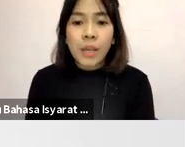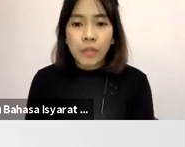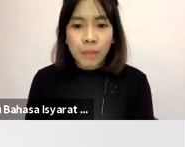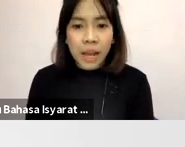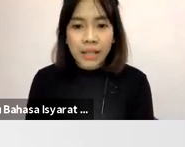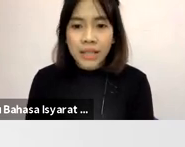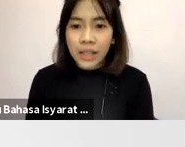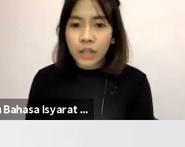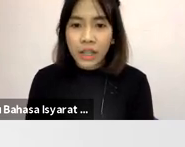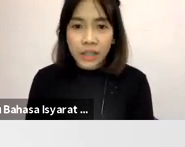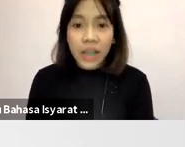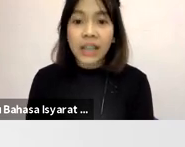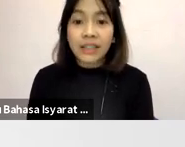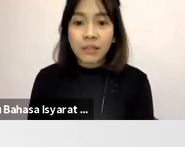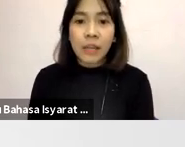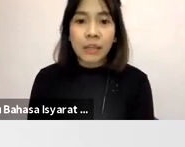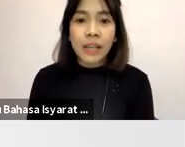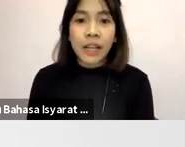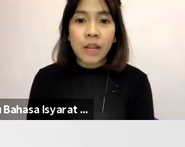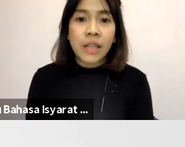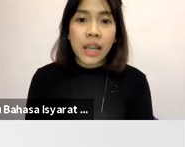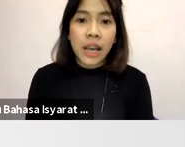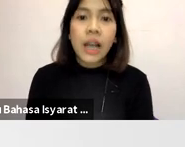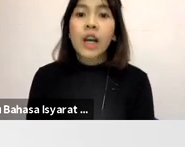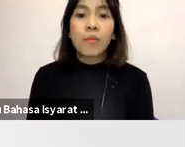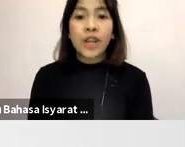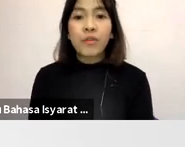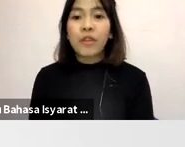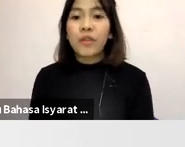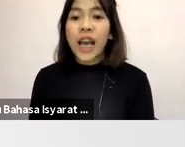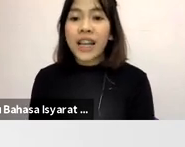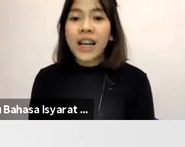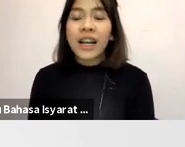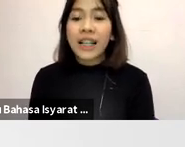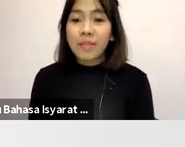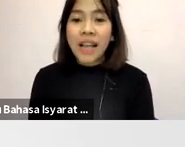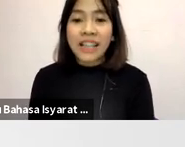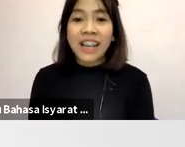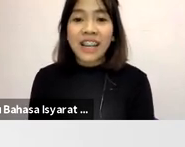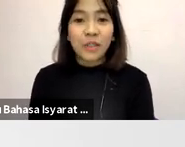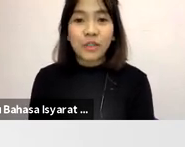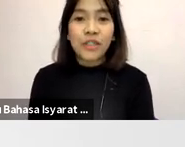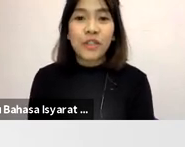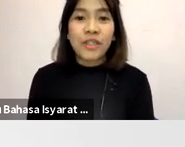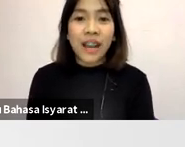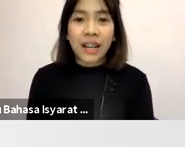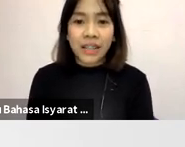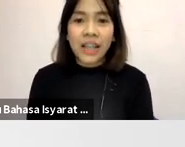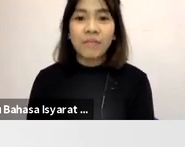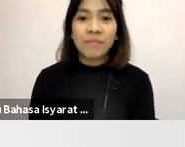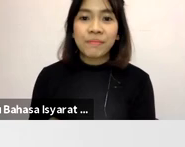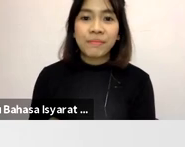mulai ada namanya pusat bahasa isyarat Indonesia yang terus sampai sekarang berjaya kemudian juga sudah ada kelas bahasa isyarat khusus di